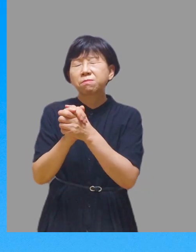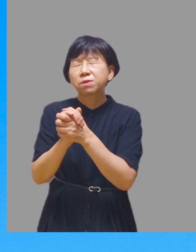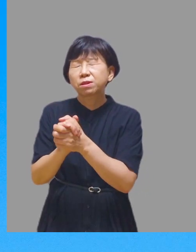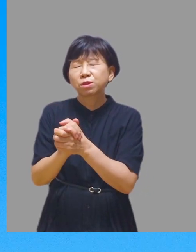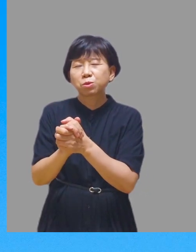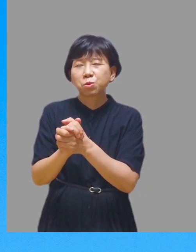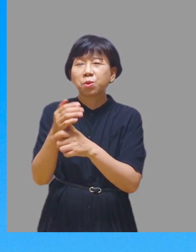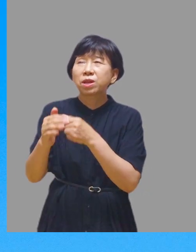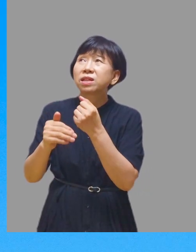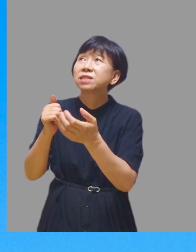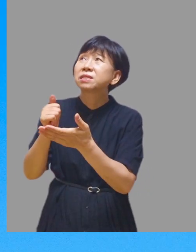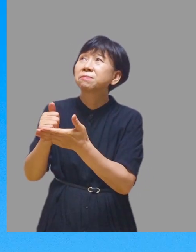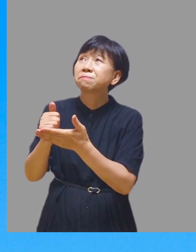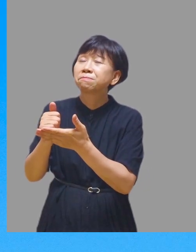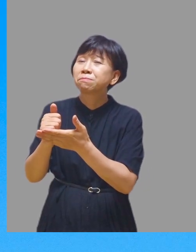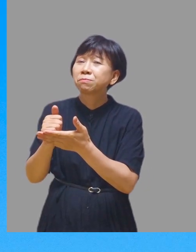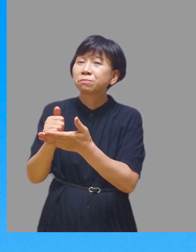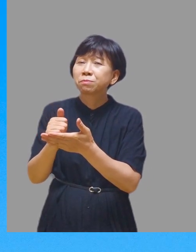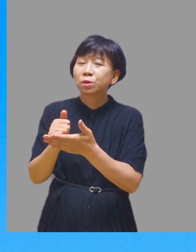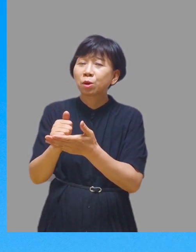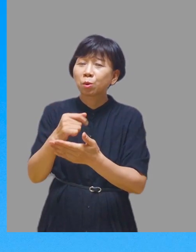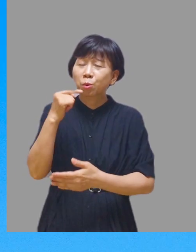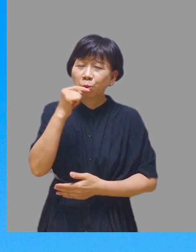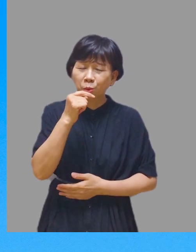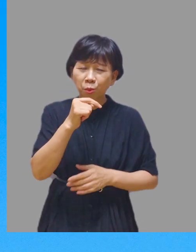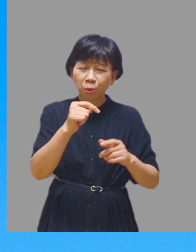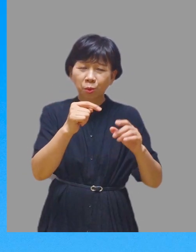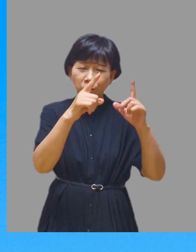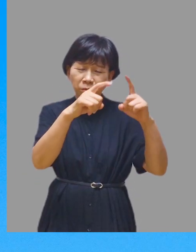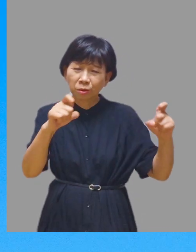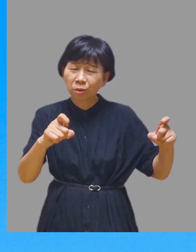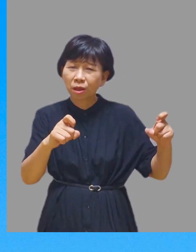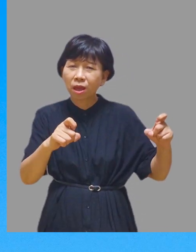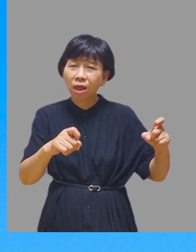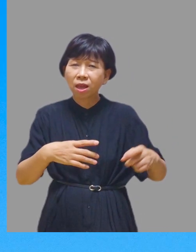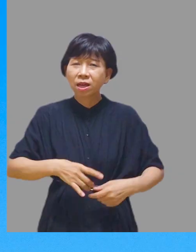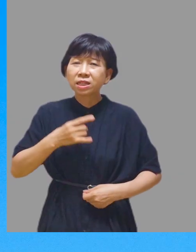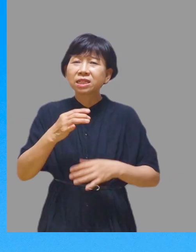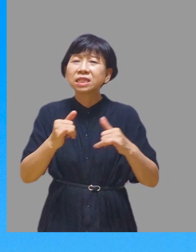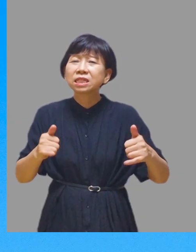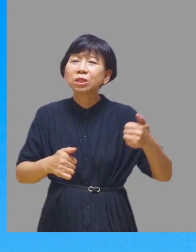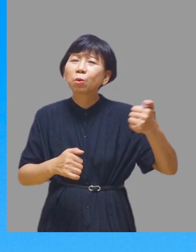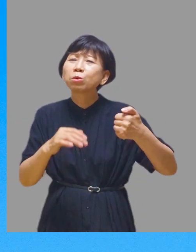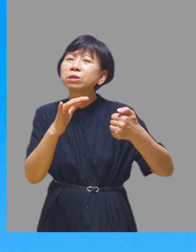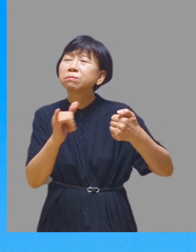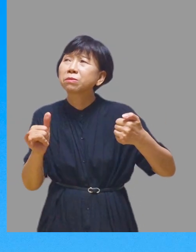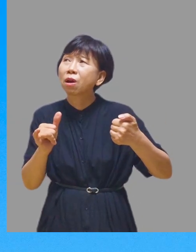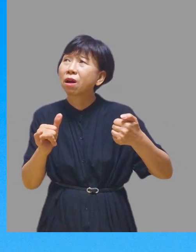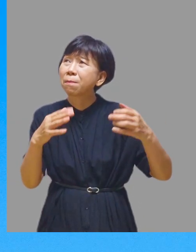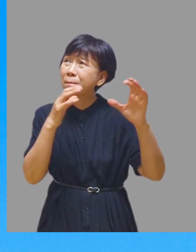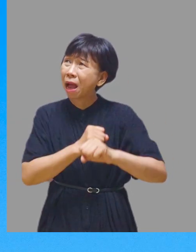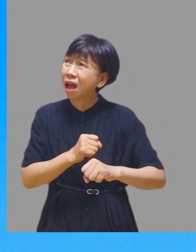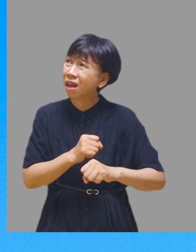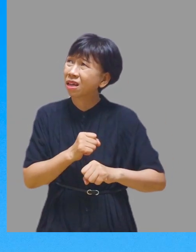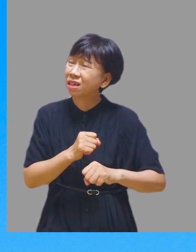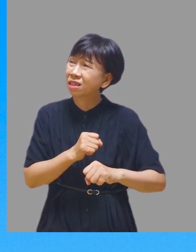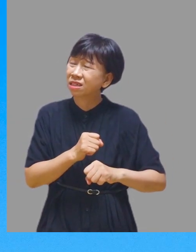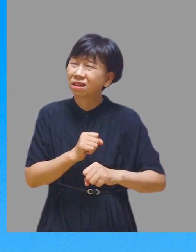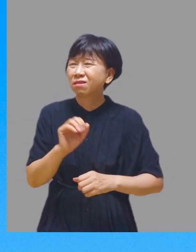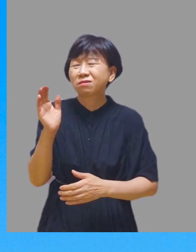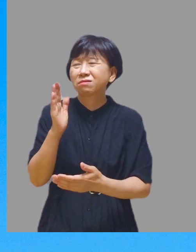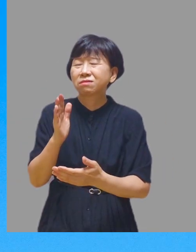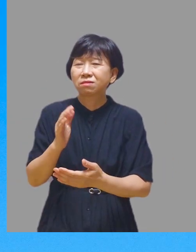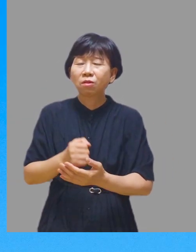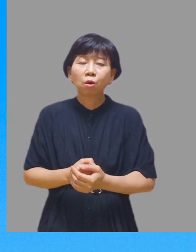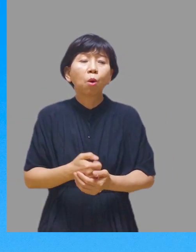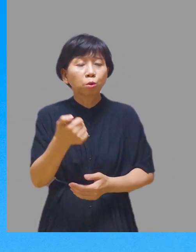기억하십니까? 하나님, 그 소돔과 고모라 성에 50명의 의인이 있으면 멸하지 않으시겠습니까? 그래. 50명만 있으면